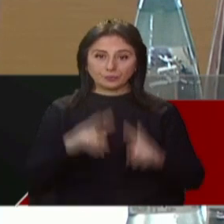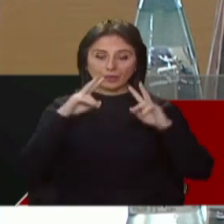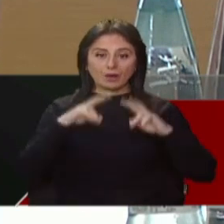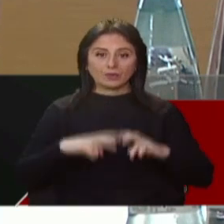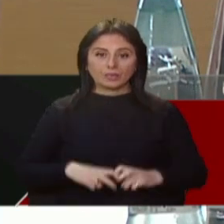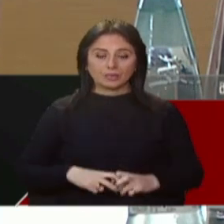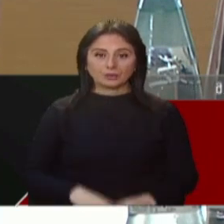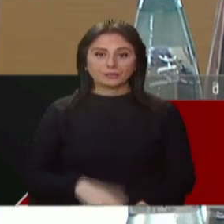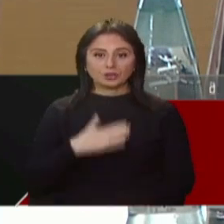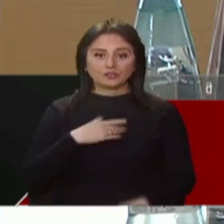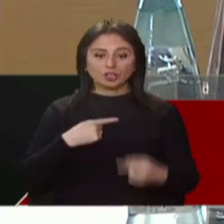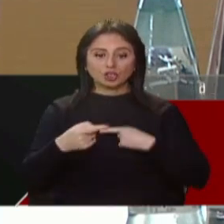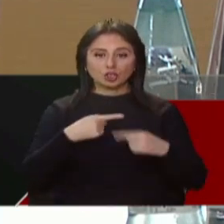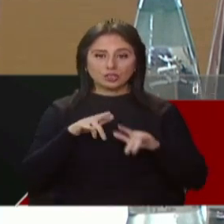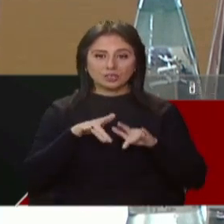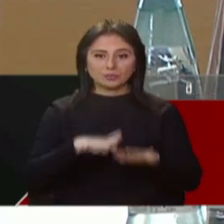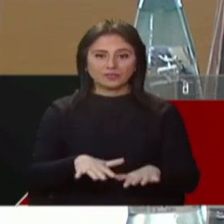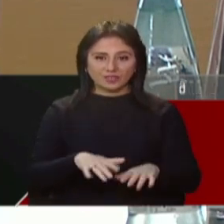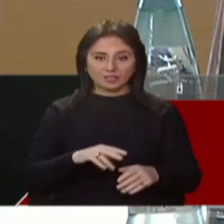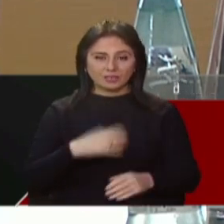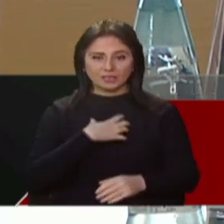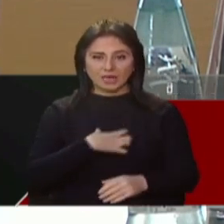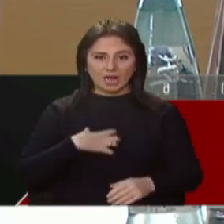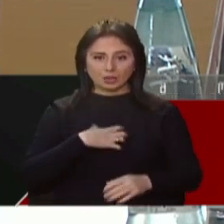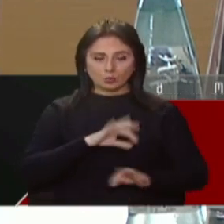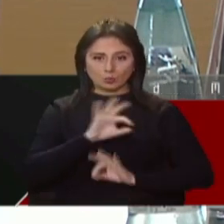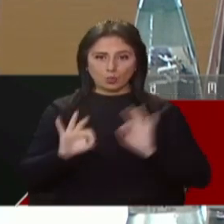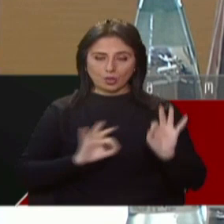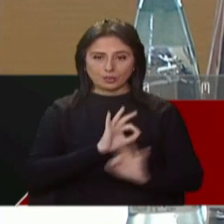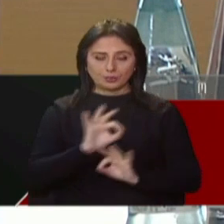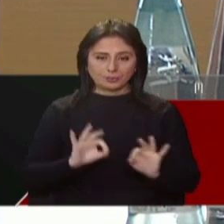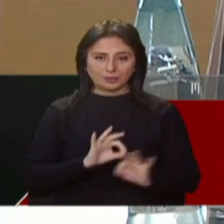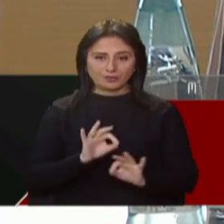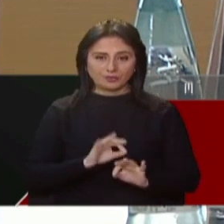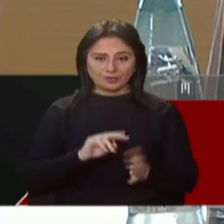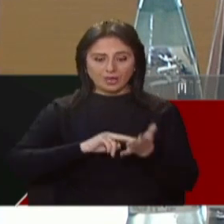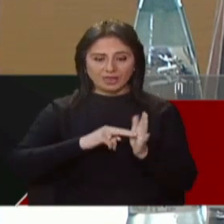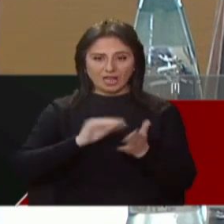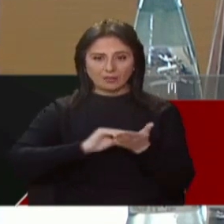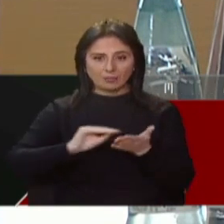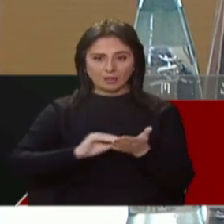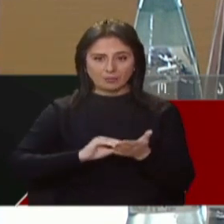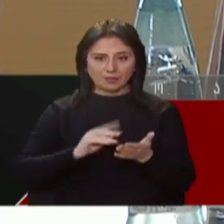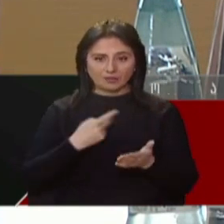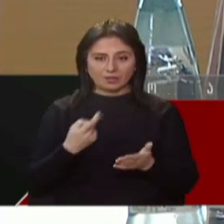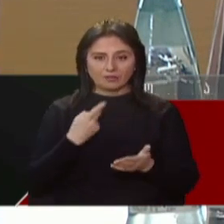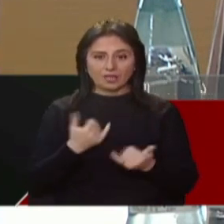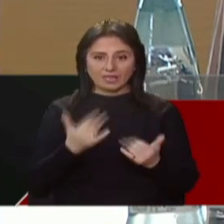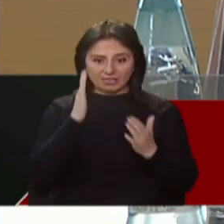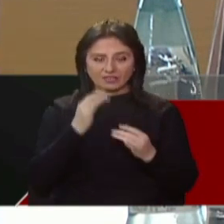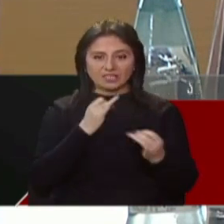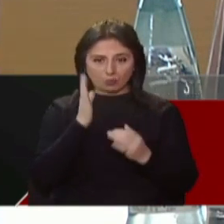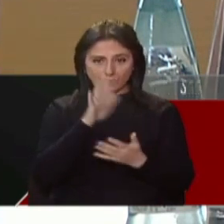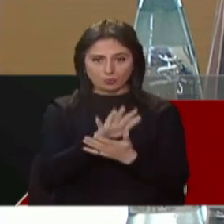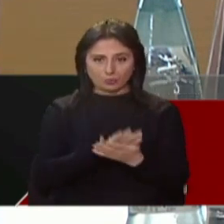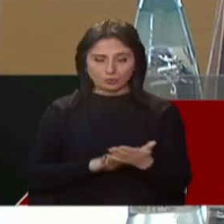განვიხილეთ ჩვენ შორის მიმდინარე სტრატეგიული პროექტები, დავსახეთ გეგმები, რომელზეც დღესაც გვექნება